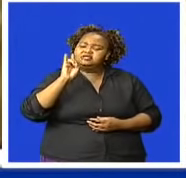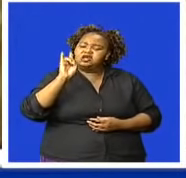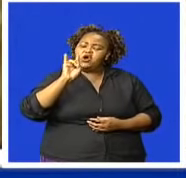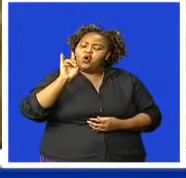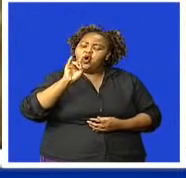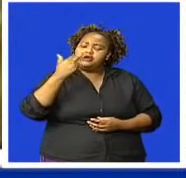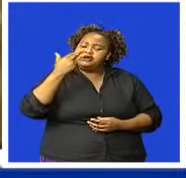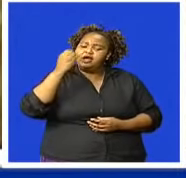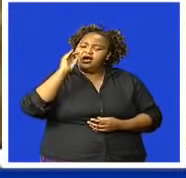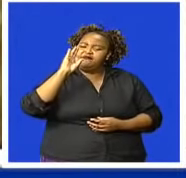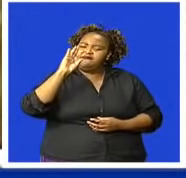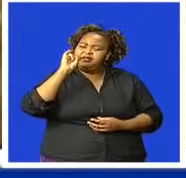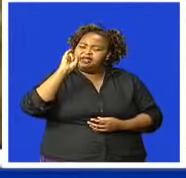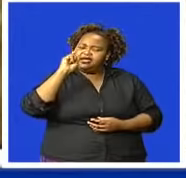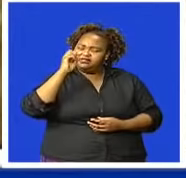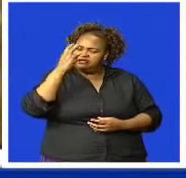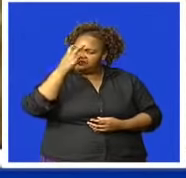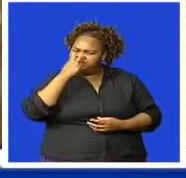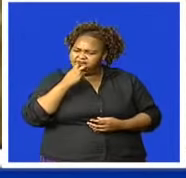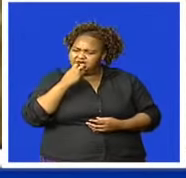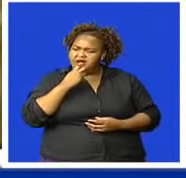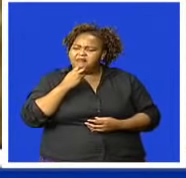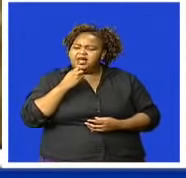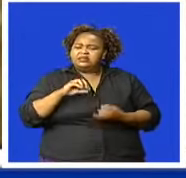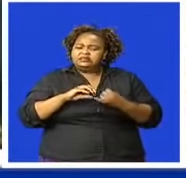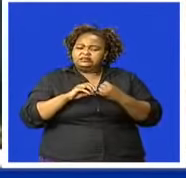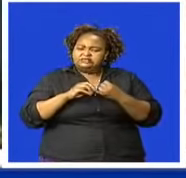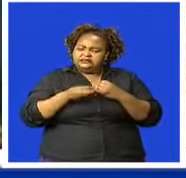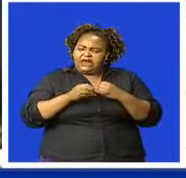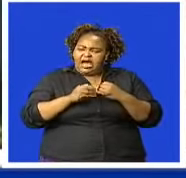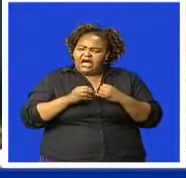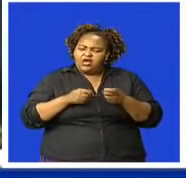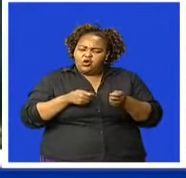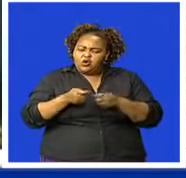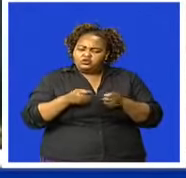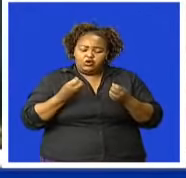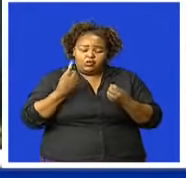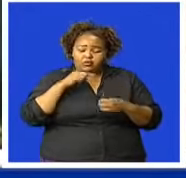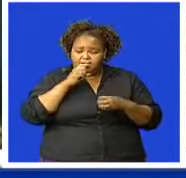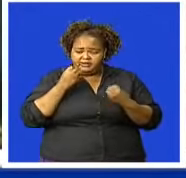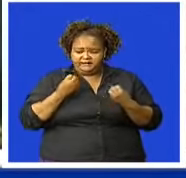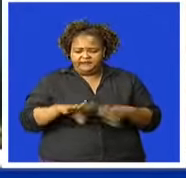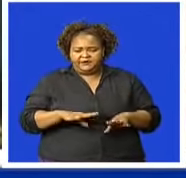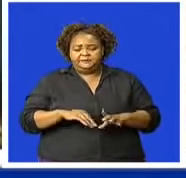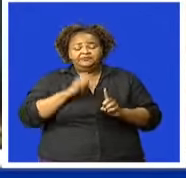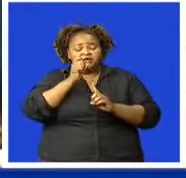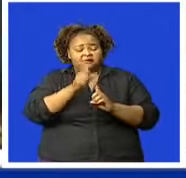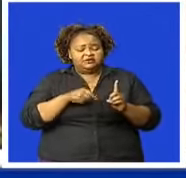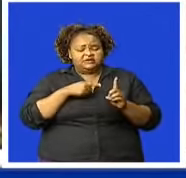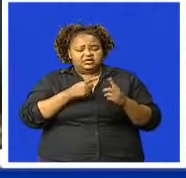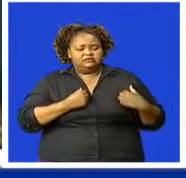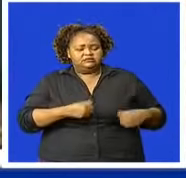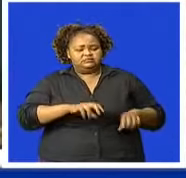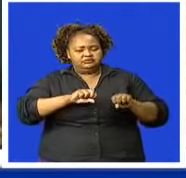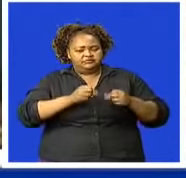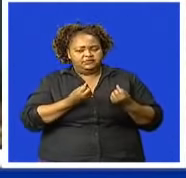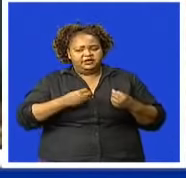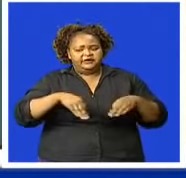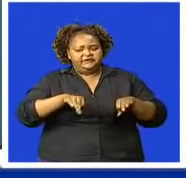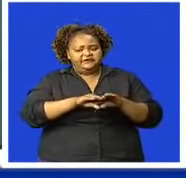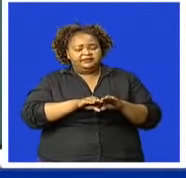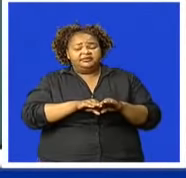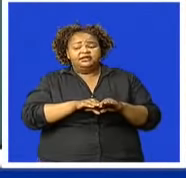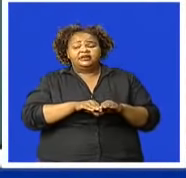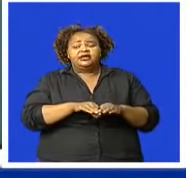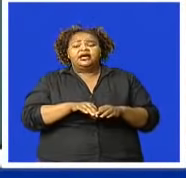mgwaceni. Dlamini uthi bashaceke kakhulu bakaDlamini, abathi nokuthi batawuthatha ini bayibhiceni nani